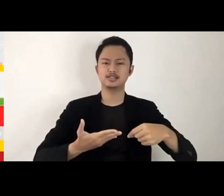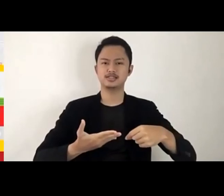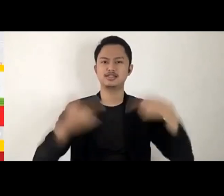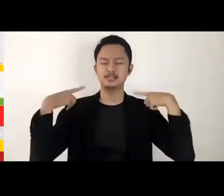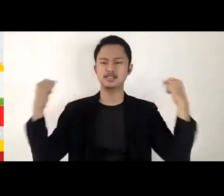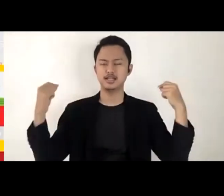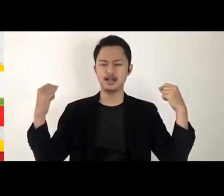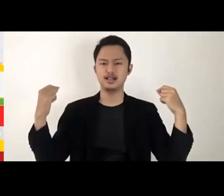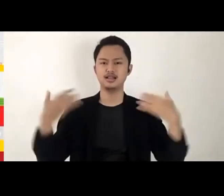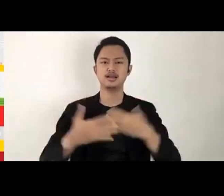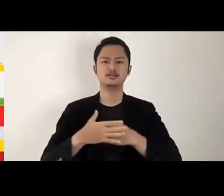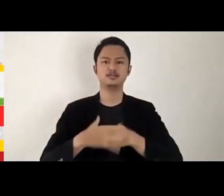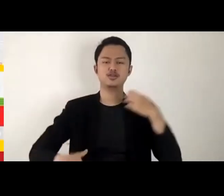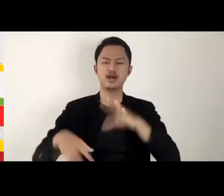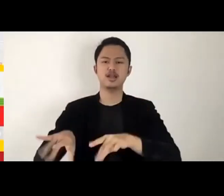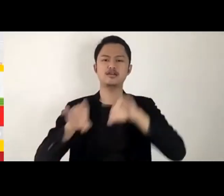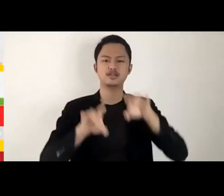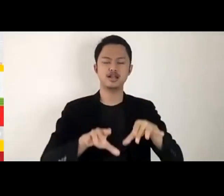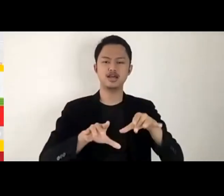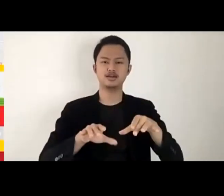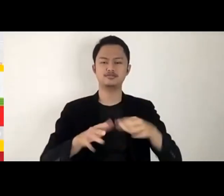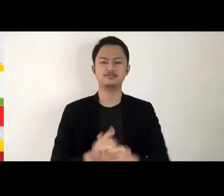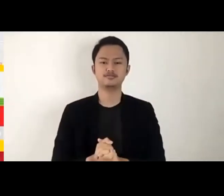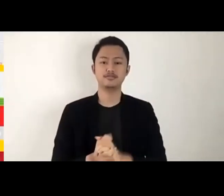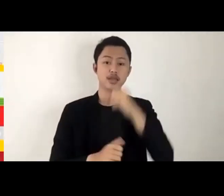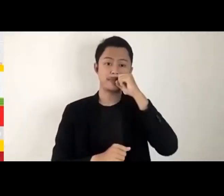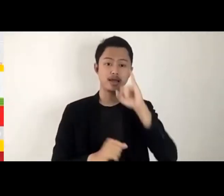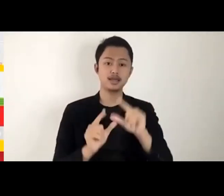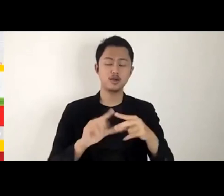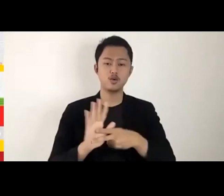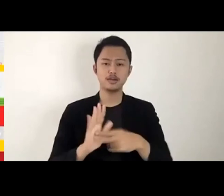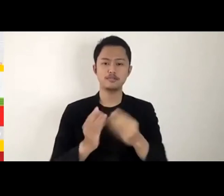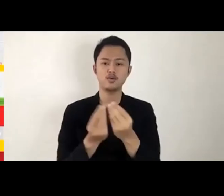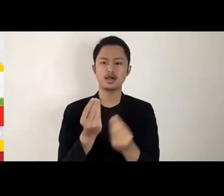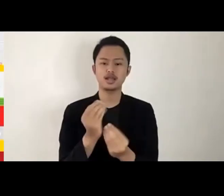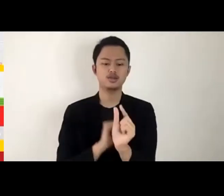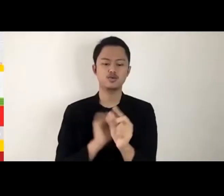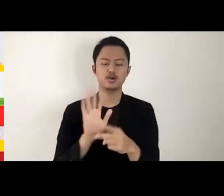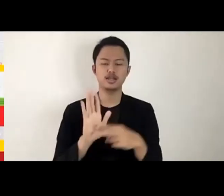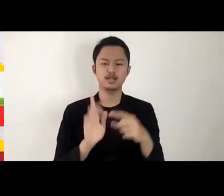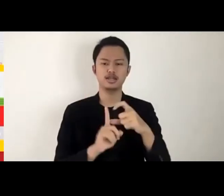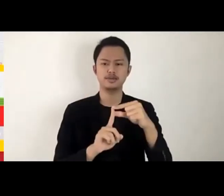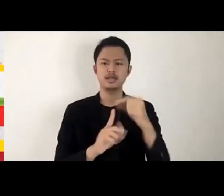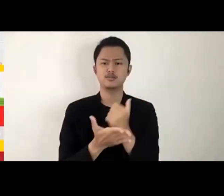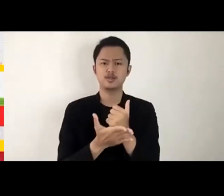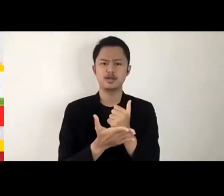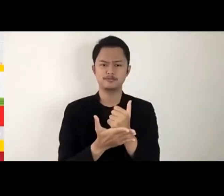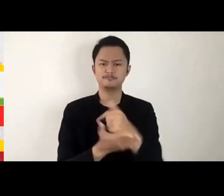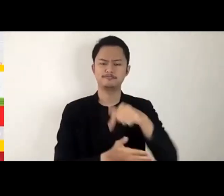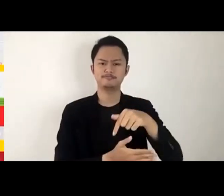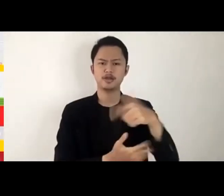Australian Embassy juga dengan Pak Iwan dari UNDP karena selama ini kami juga banyak